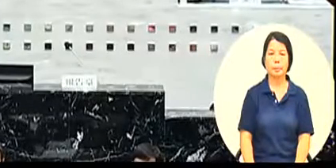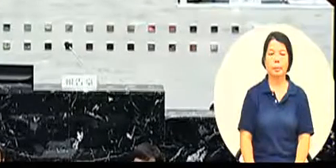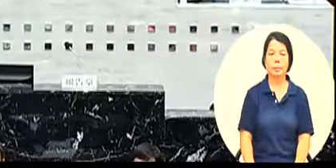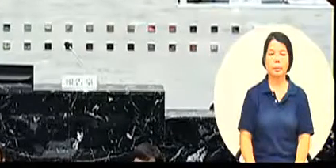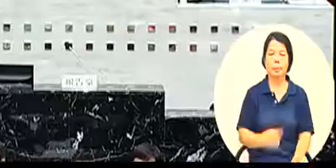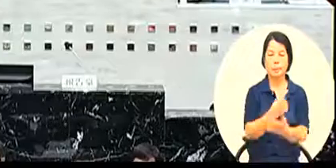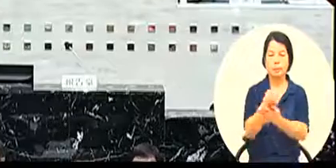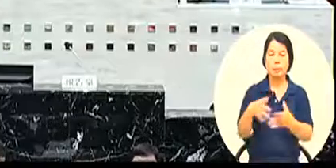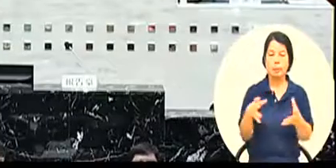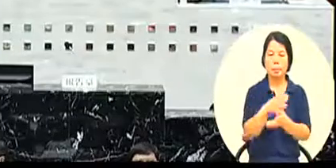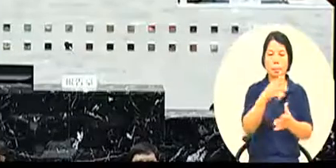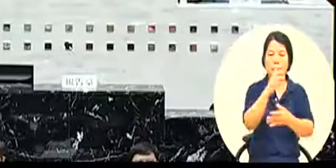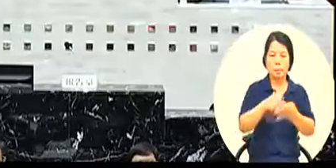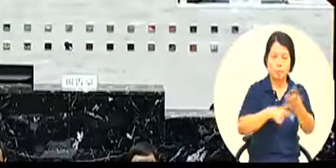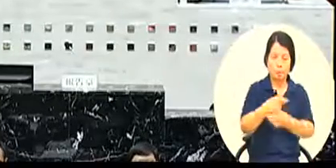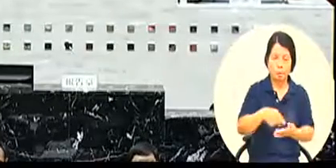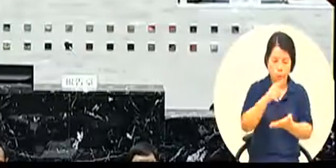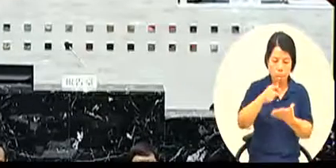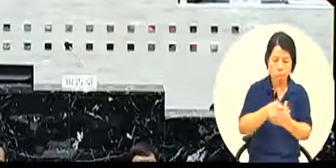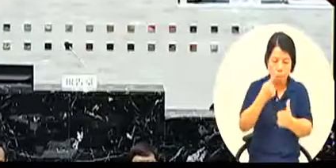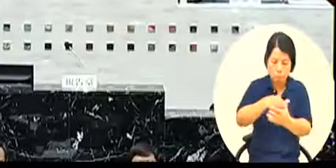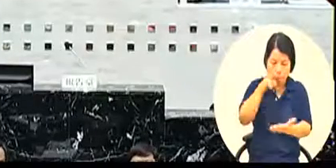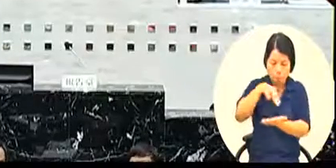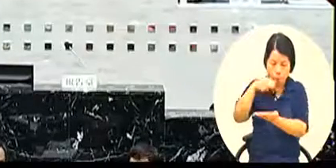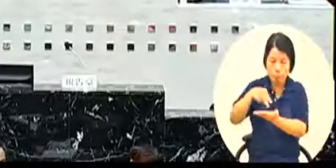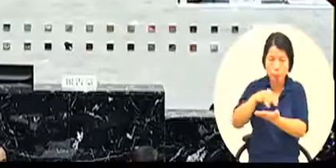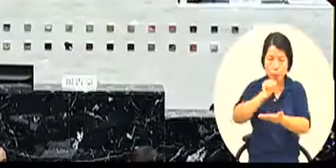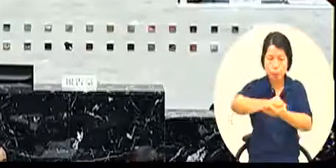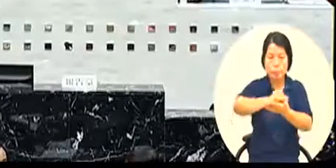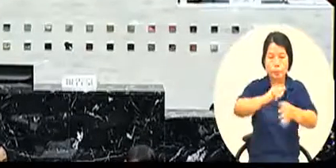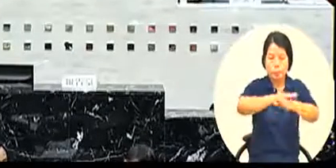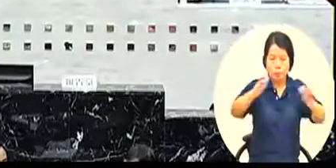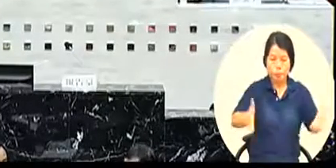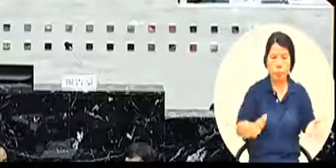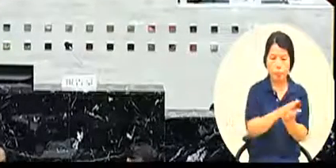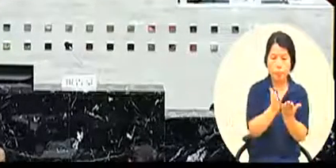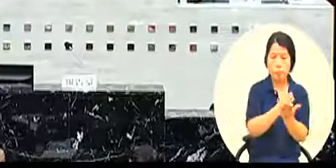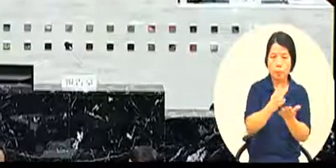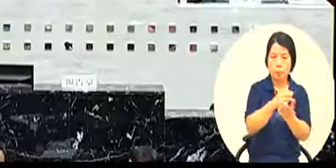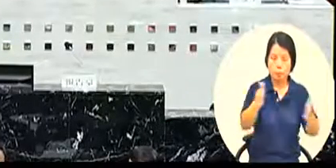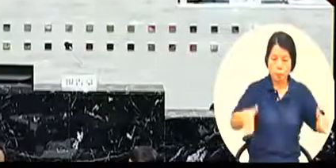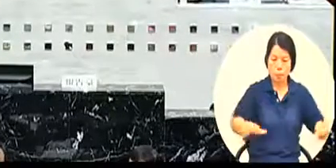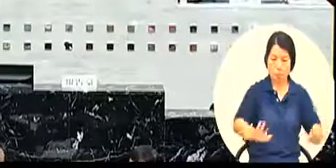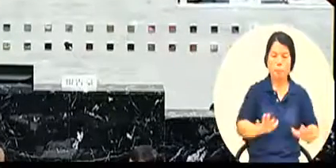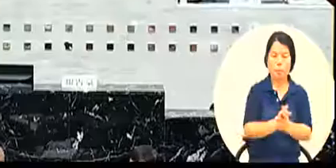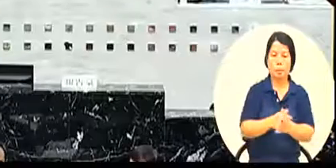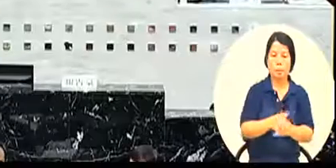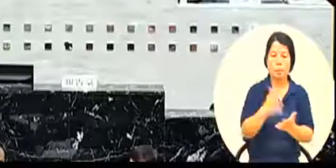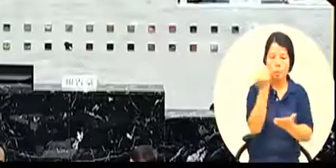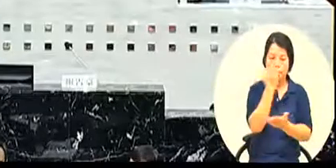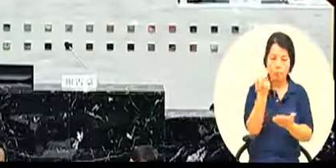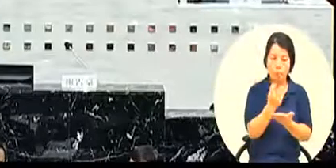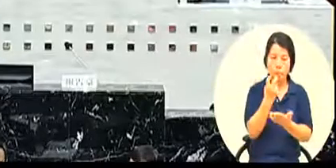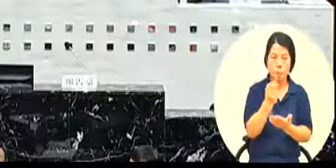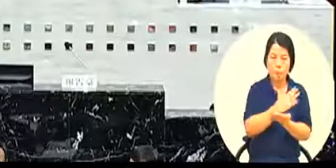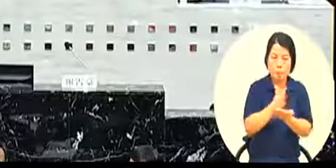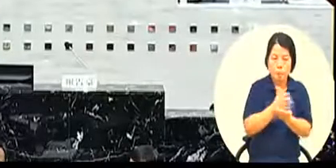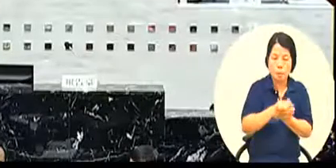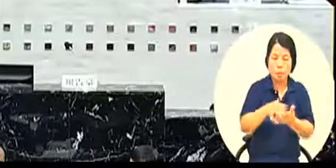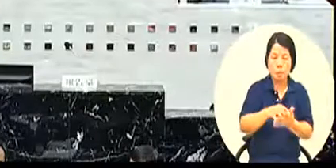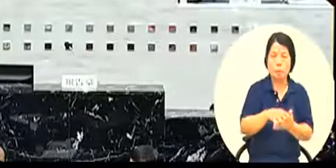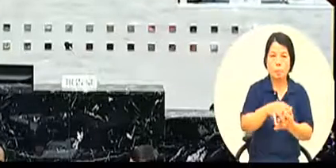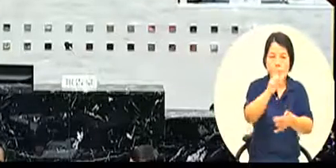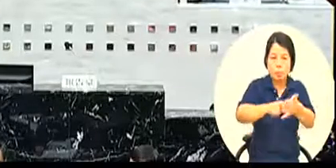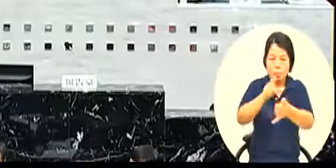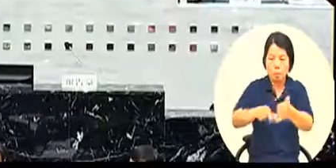各位同仁先看一下哈，我们在桌上有放了一本这个，这是今天审查的议案的顺序。那